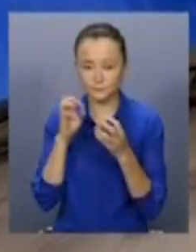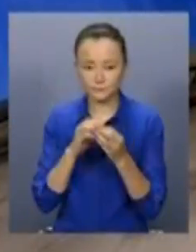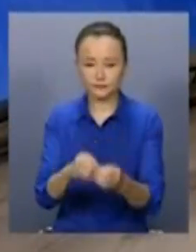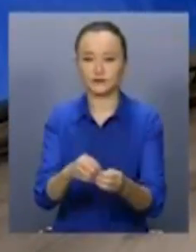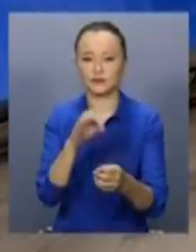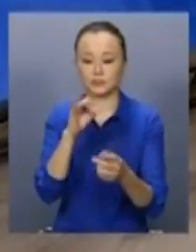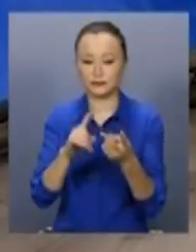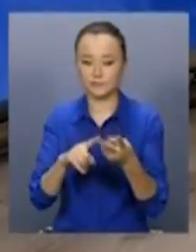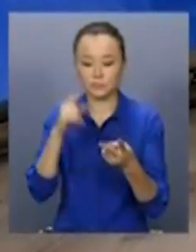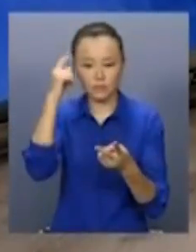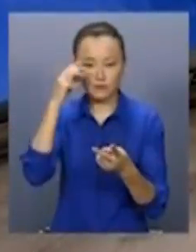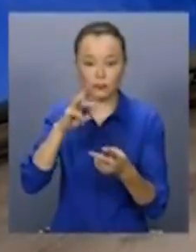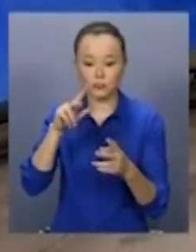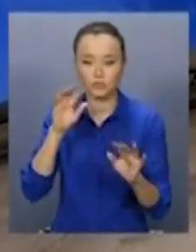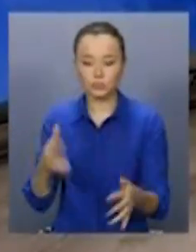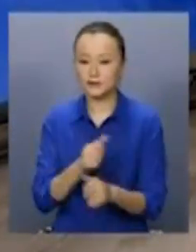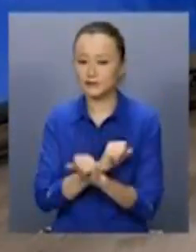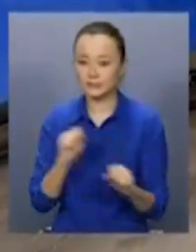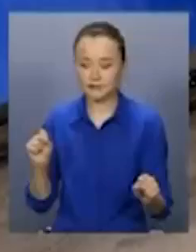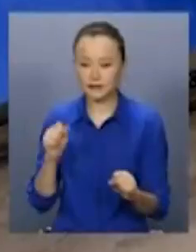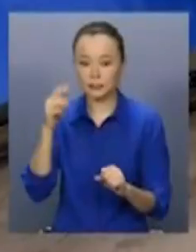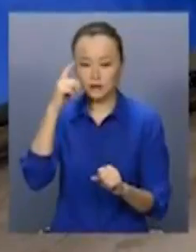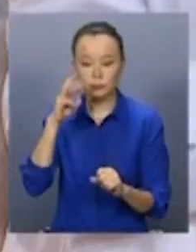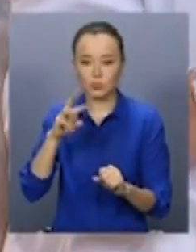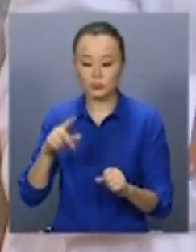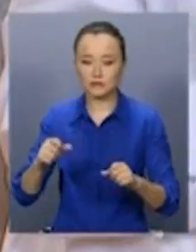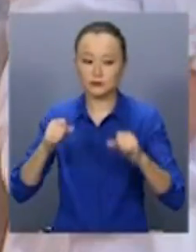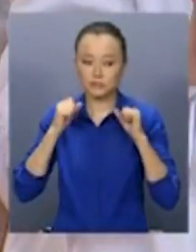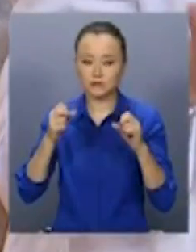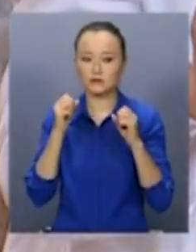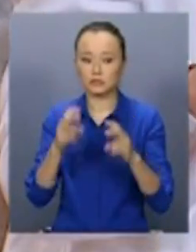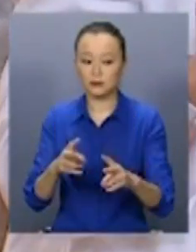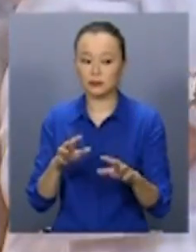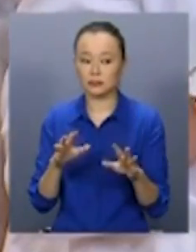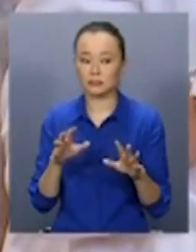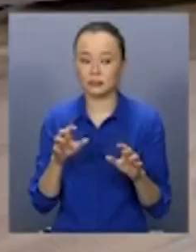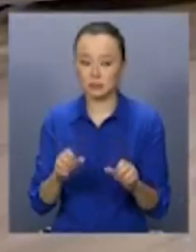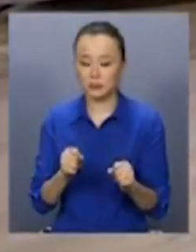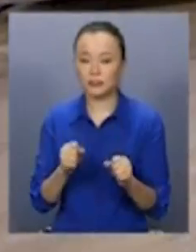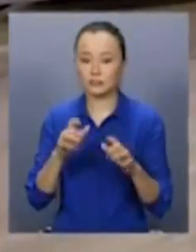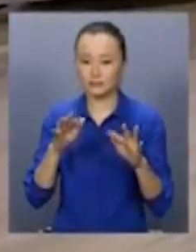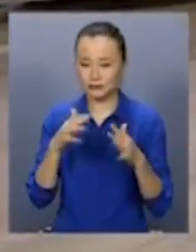Екінші ми шаршамау керек. Яғни миға гимнастика, ол қалай болады? Яғни саусақтар арқылы